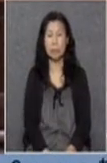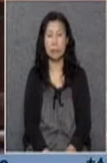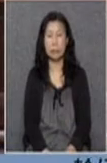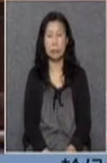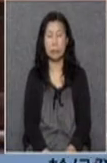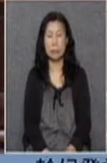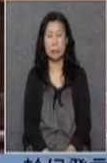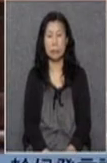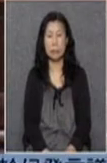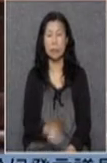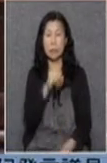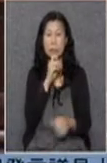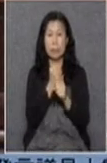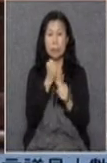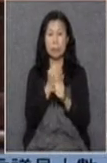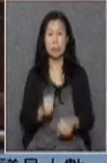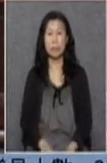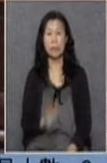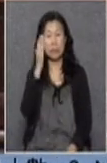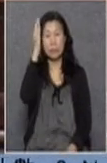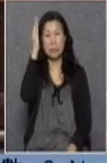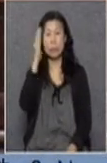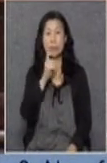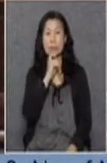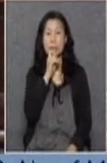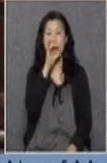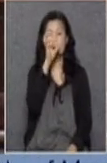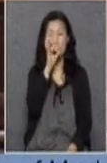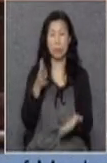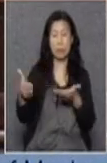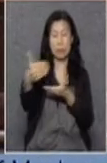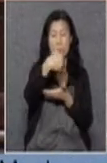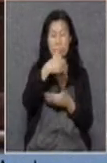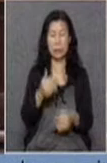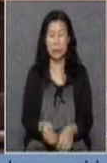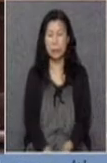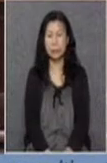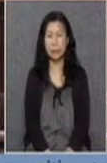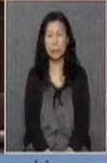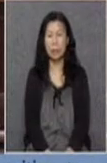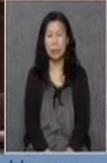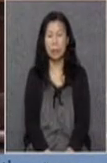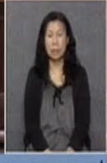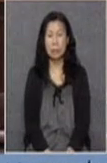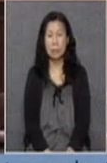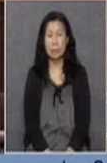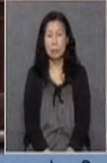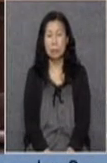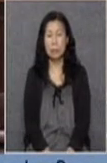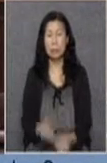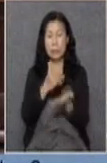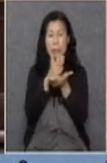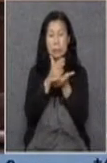係作為啦，希望即係幼稚園都納入呢一個15年免費教育呢，但佢係話試驗